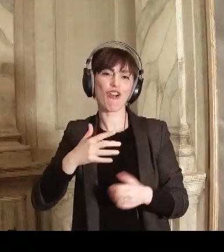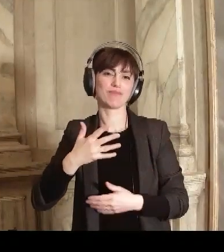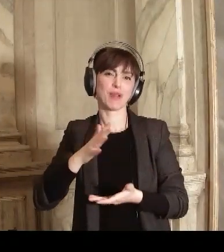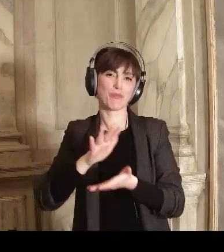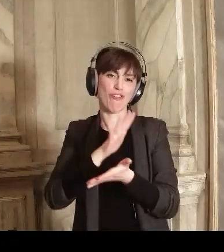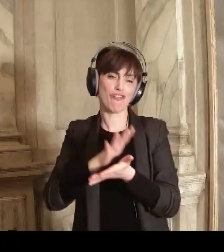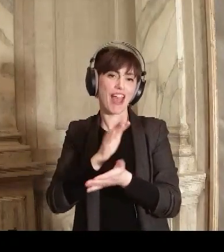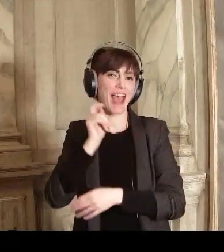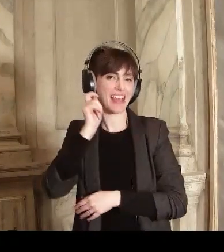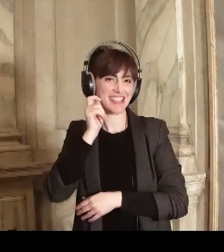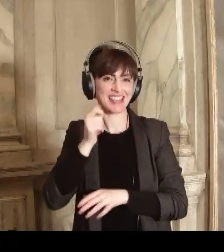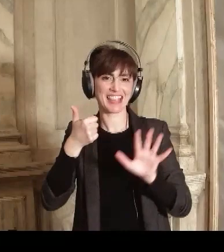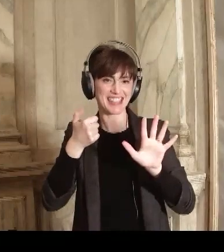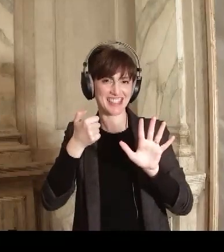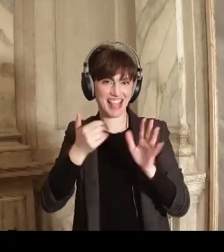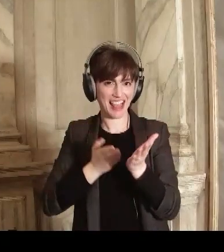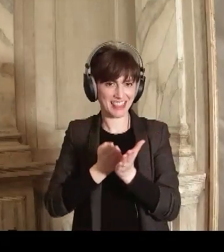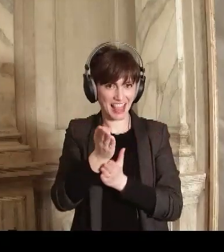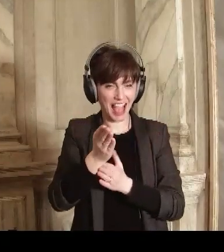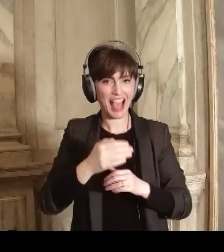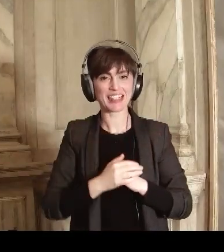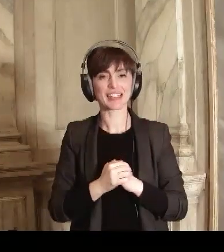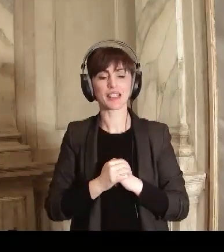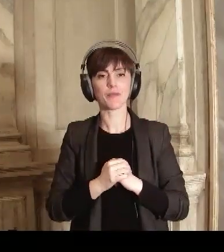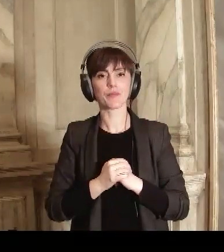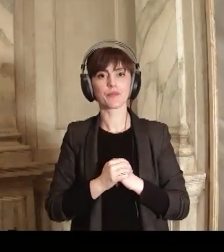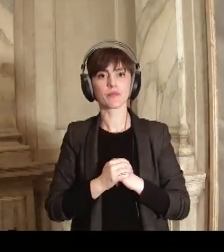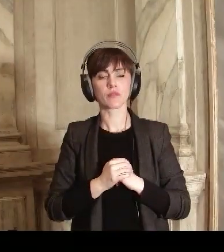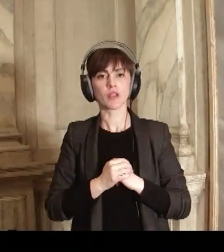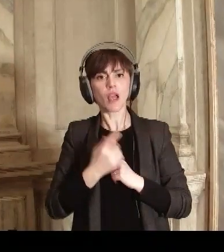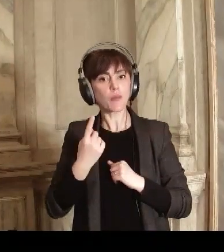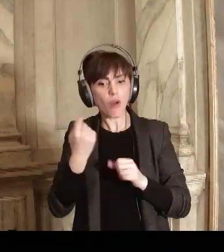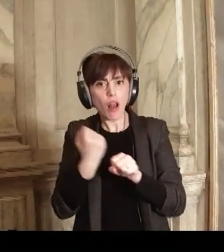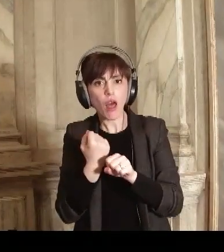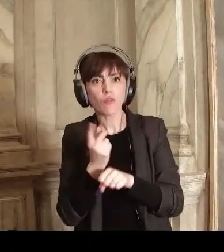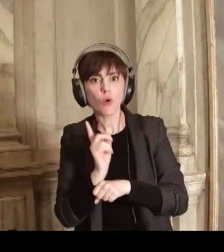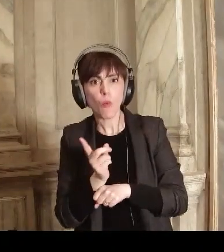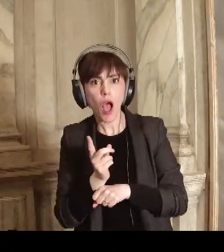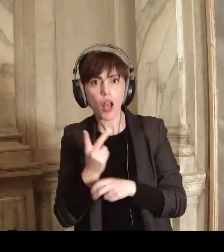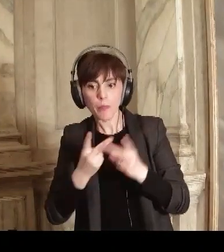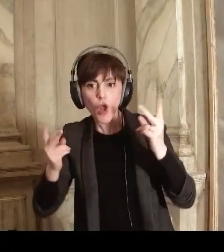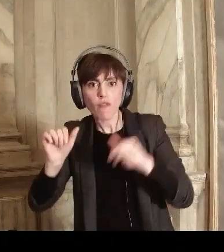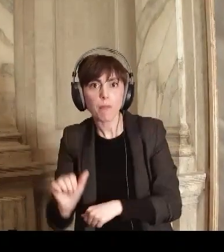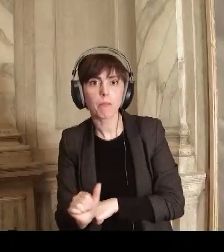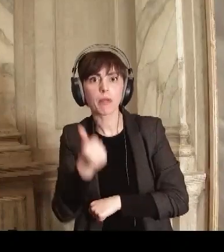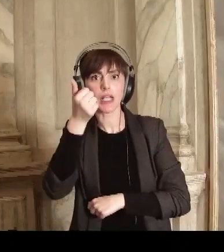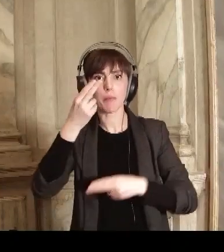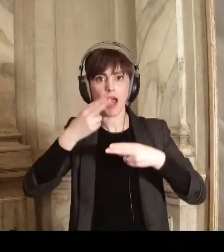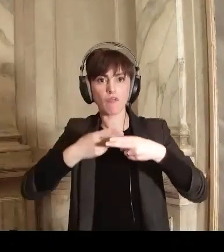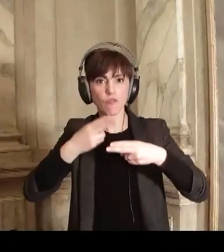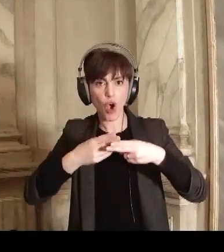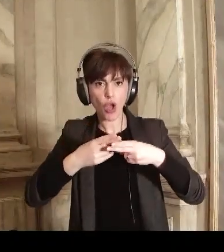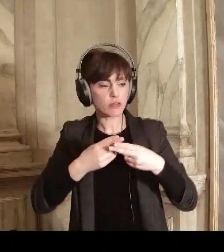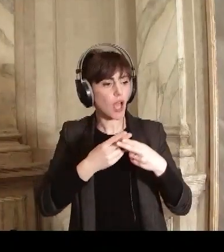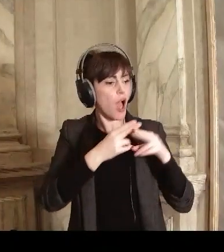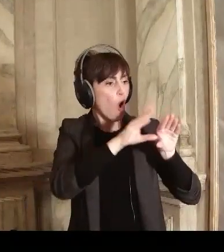crescente del suo lavoro pionieristico di integrazione di objet trouvé sonori mutuati da altre culture. In questo